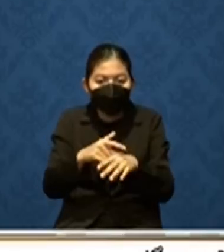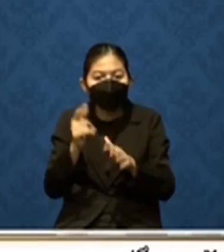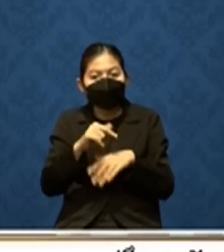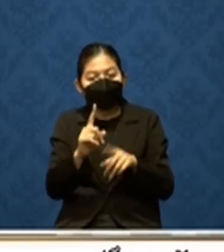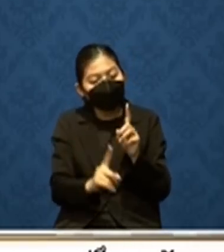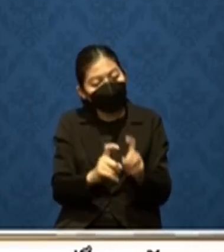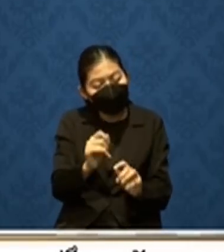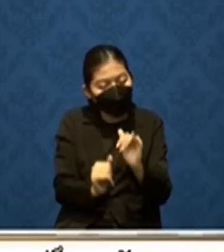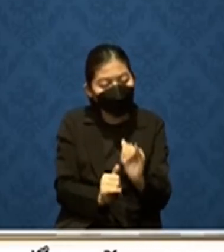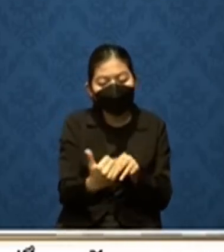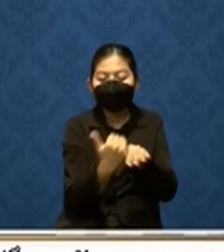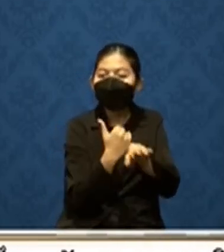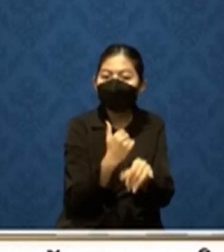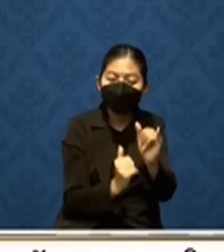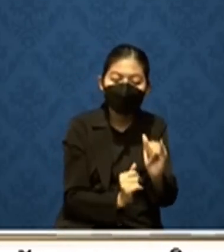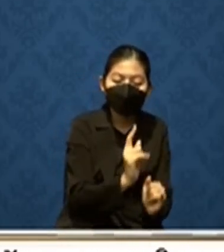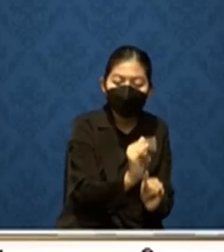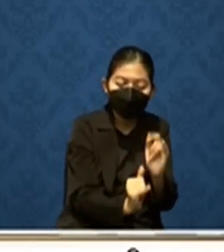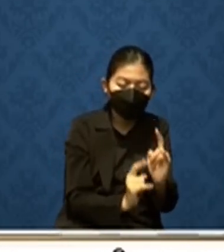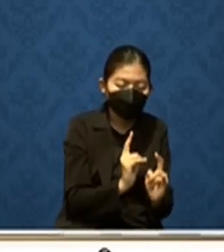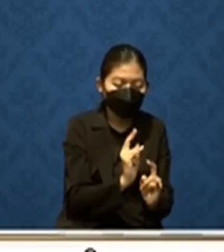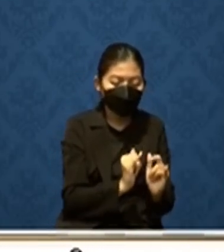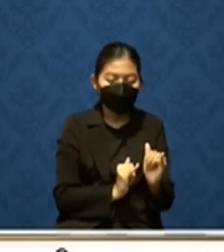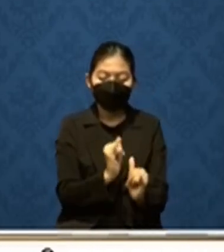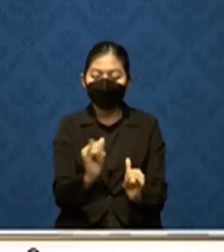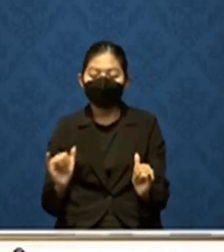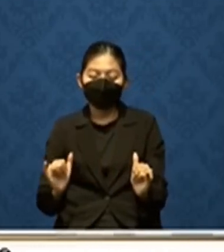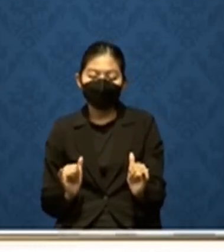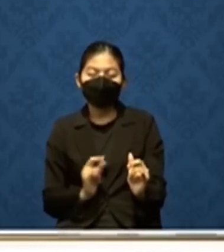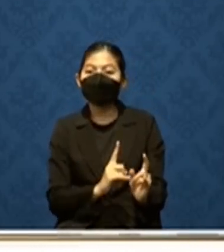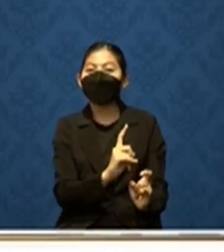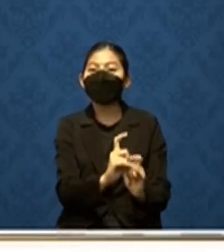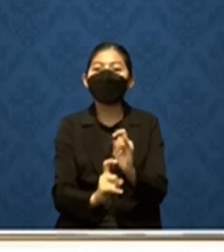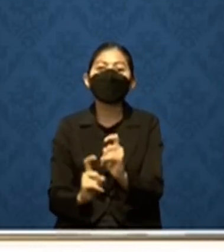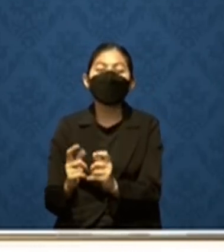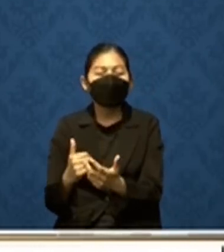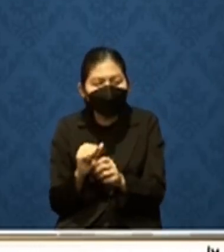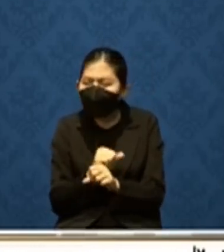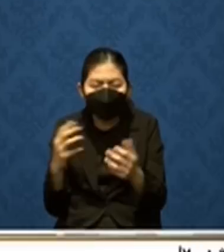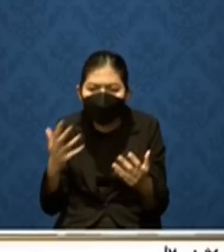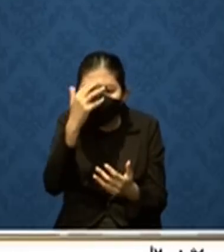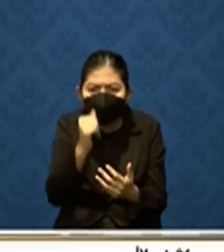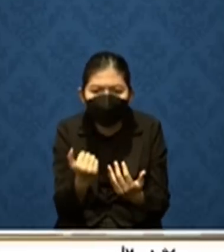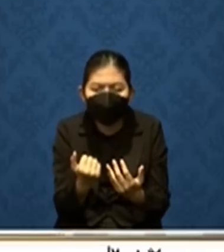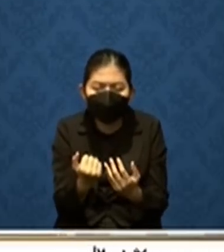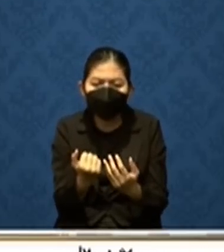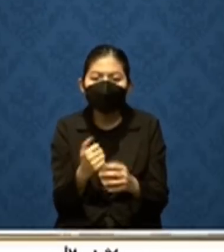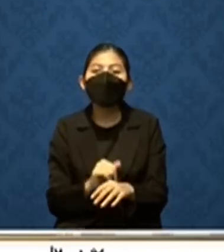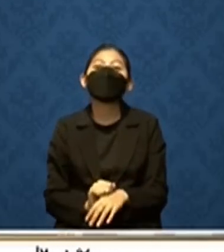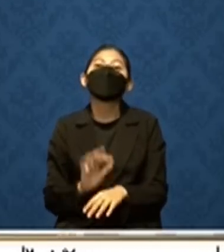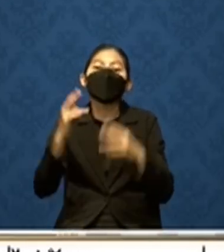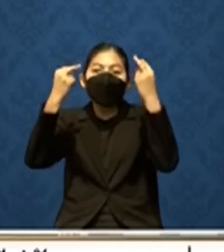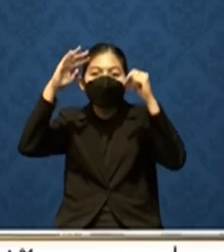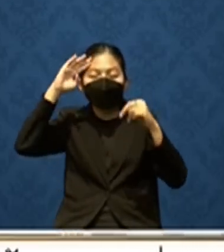ไร้ผู้คนดูแลมันเกิดอะไรขึ้นกันนำการครับนี่อ่ะความสามารถในการหารจัดการ